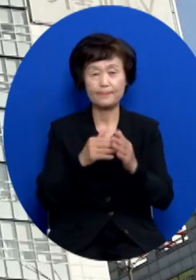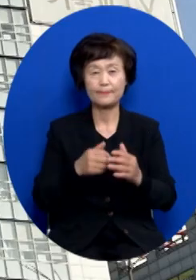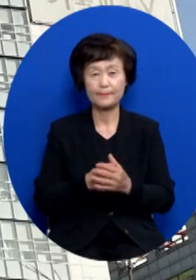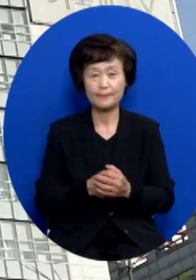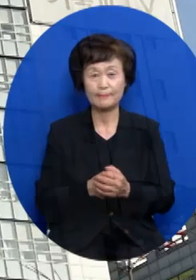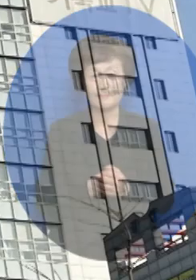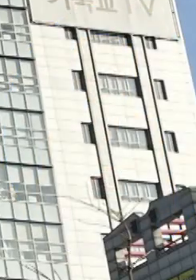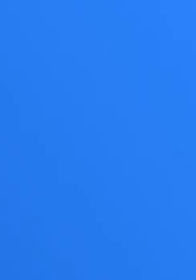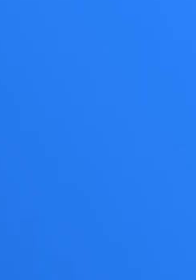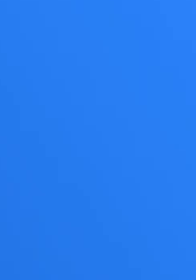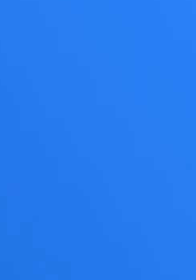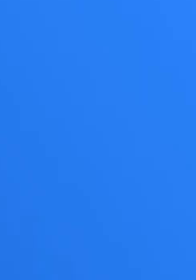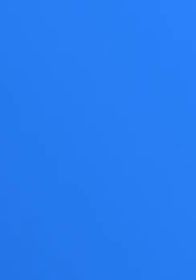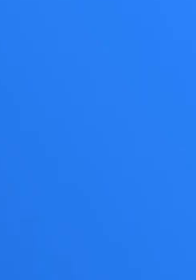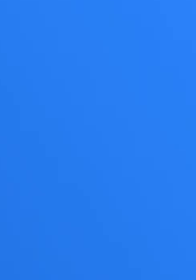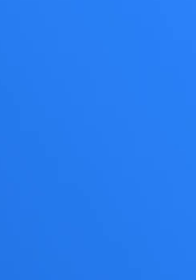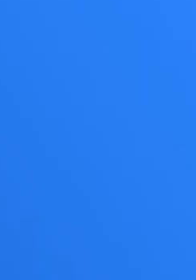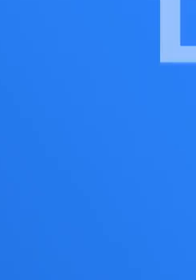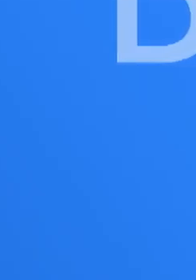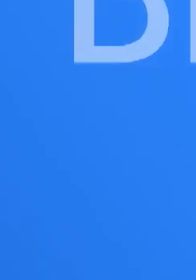단신이었습니다.